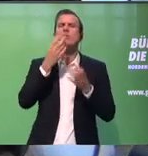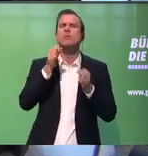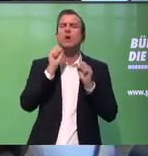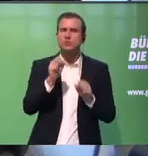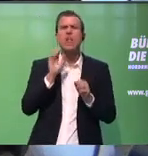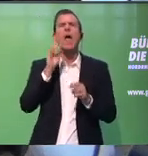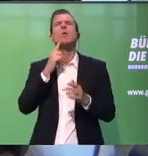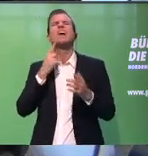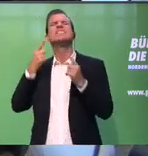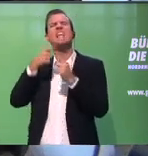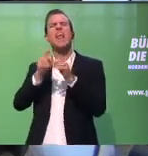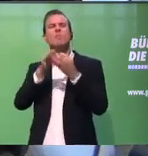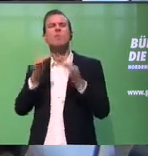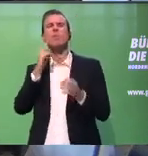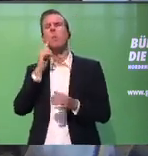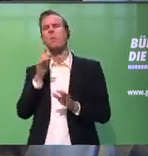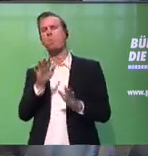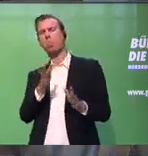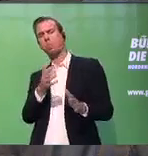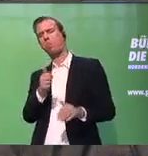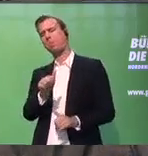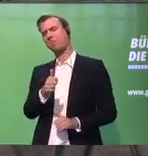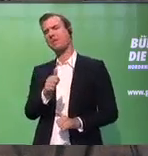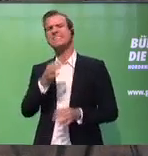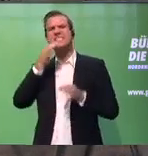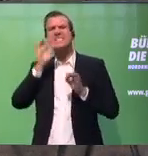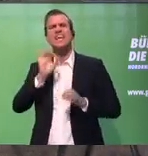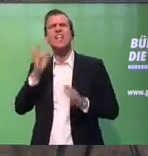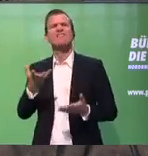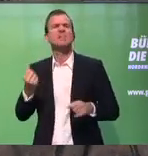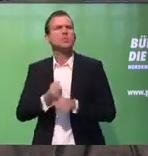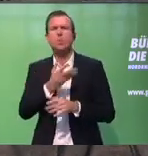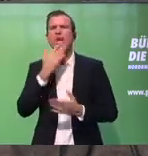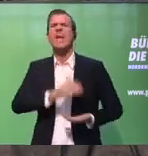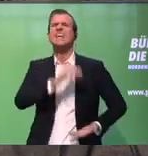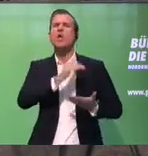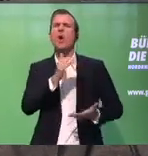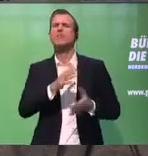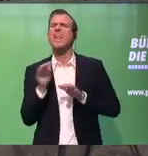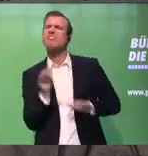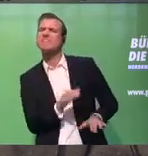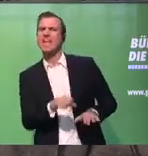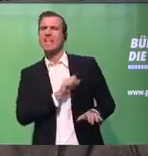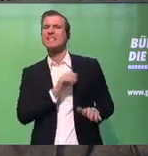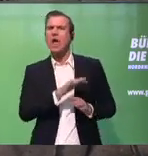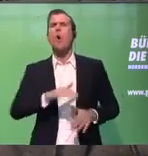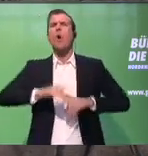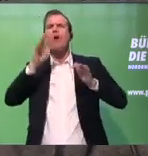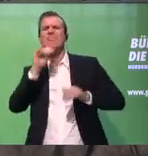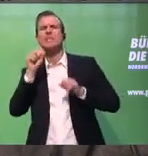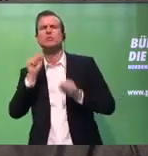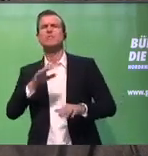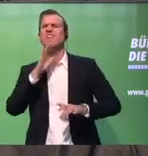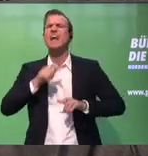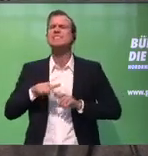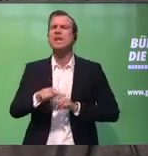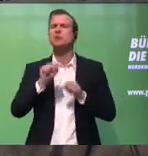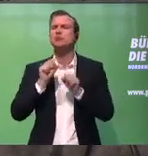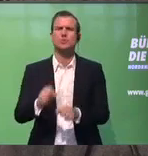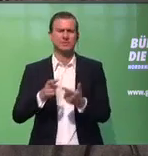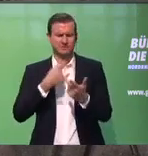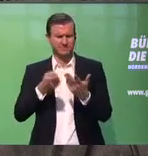vage Zielformulierung, keine konkreten Maßnahmen, Ressourceneffizienz, Kreislaufwirtschaft, Hochwasserschutz, Gewässerschutz, überall